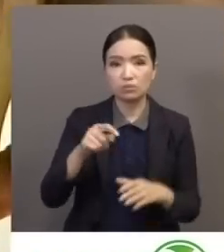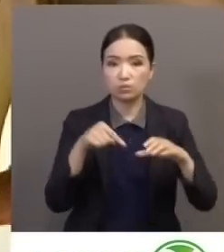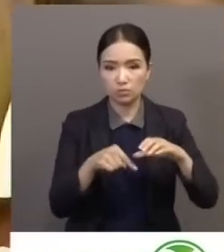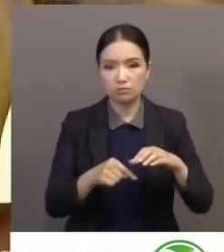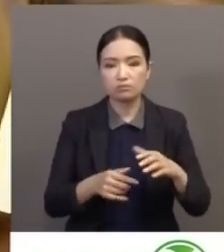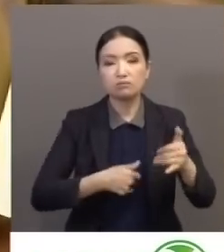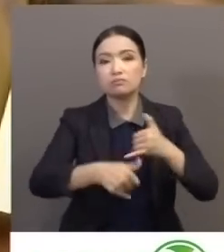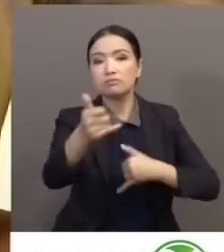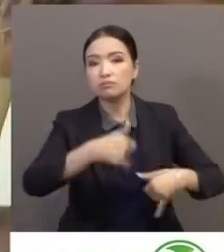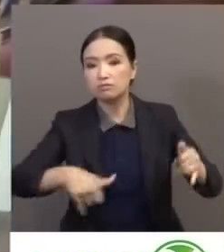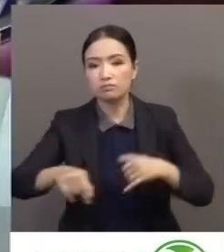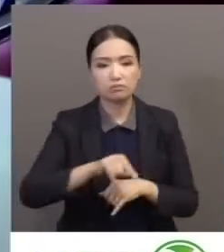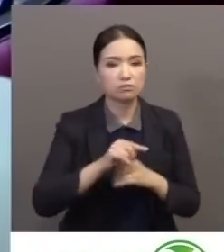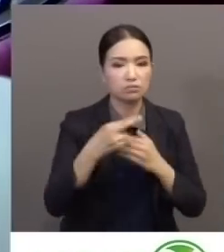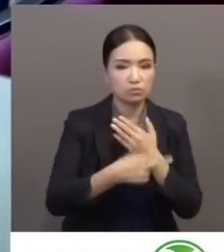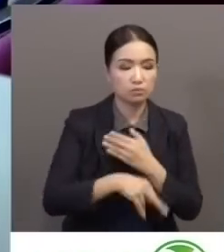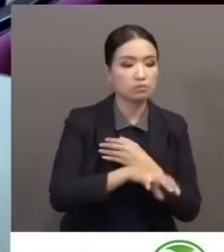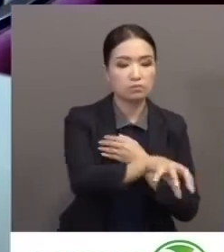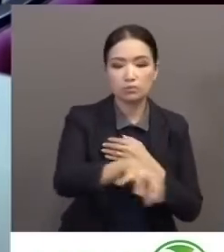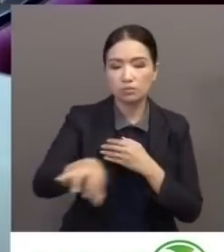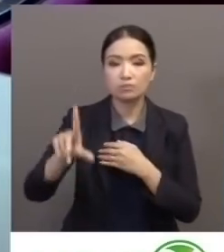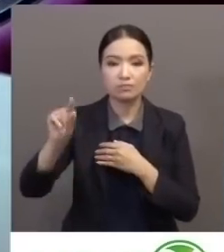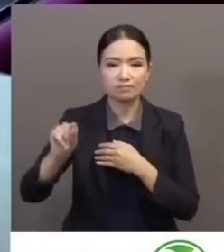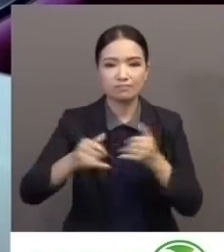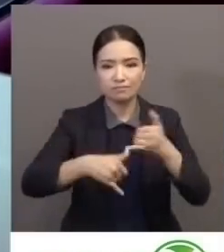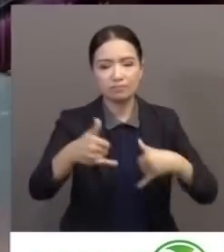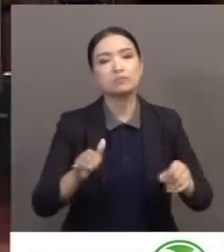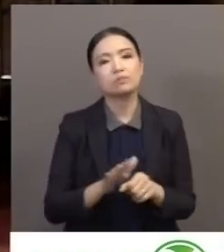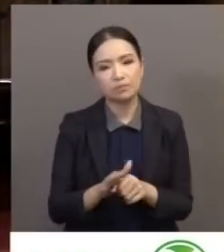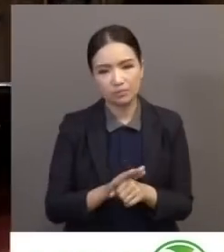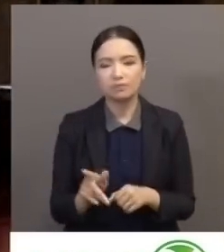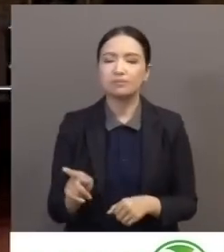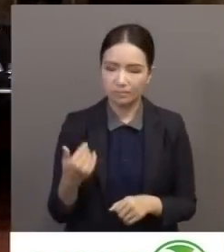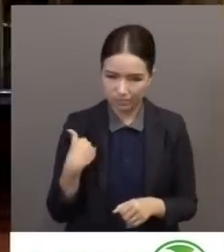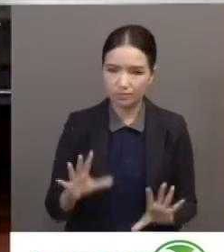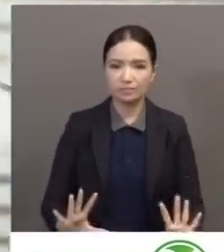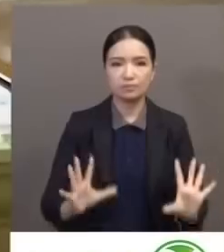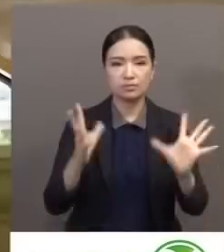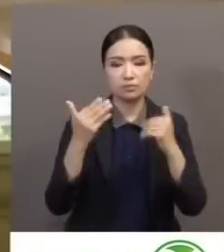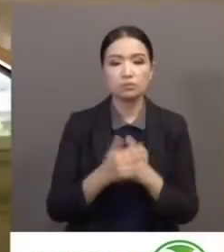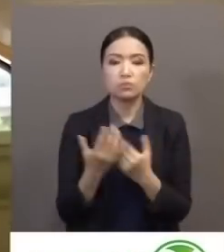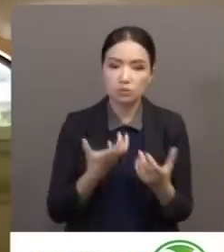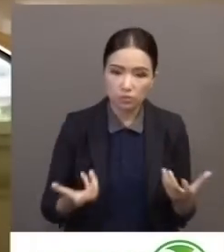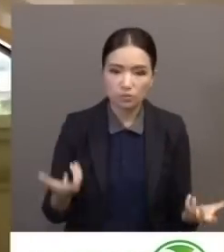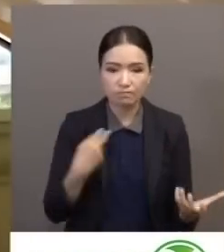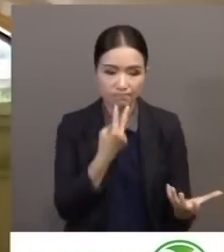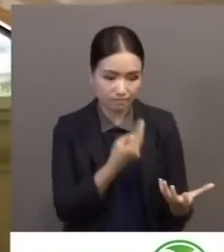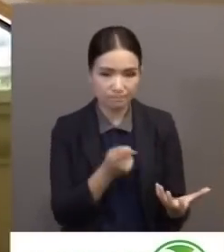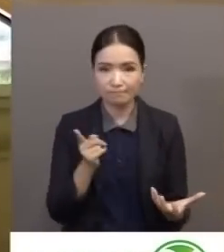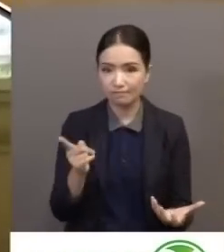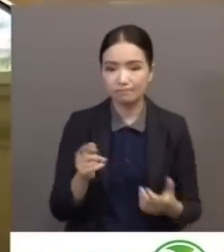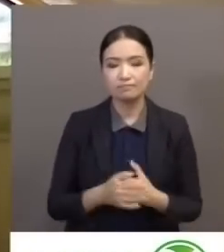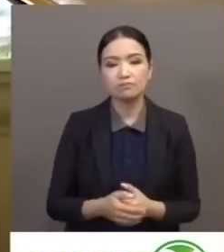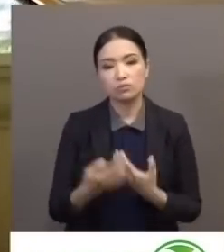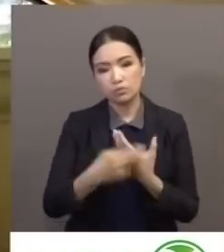จะต้องกระจายไปยังเครือโรงแรมที่มีกว่า20แห่งซึ่งก็เพียงพอที่จะรองรับได้หมดส่วนข้าวของบางชิ้นที่เห็นอยู่นะคะ